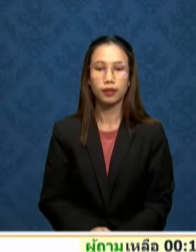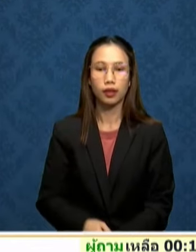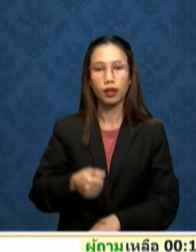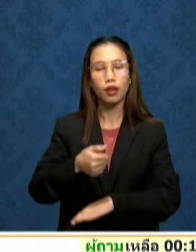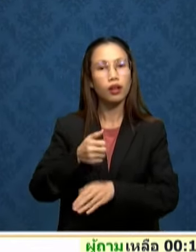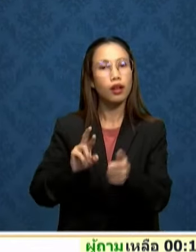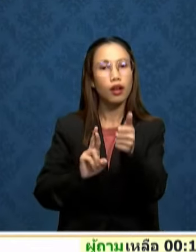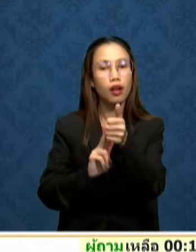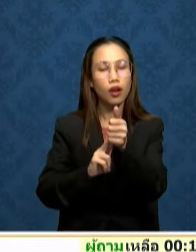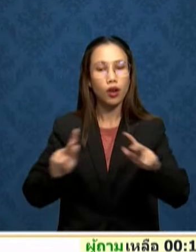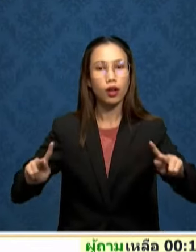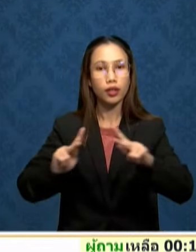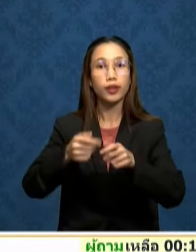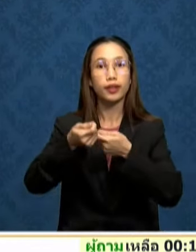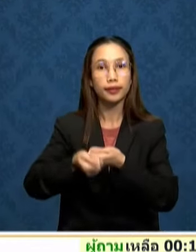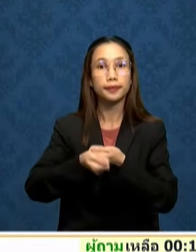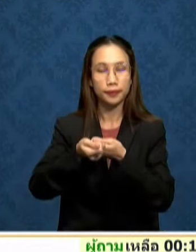นตรีช่วยว่าการกระทรวงเกษตรและสหกรณ์ครับ